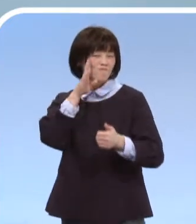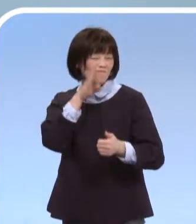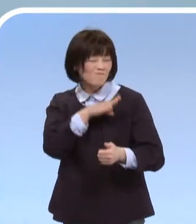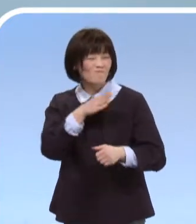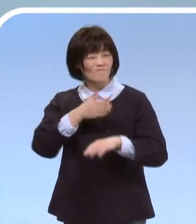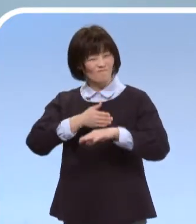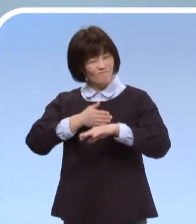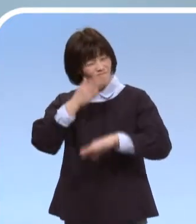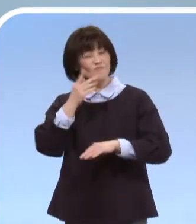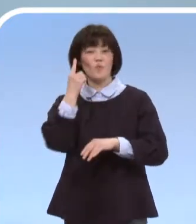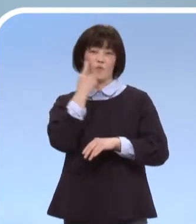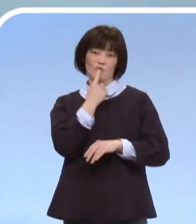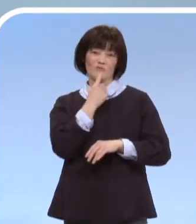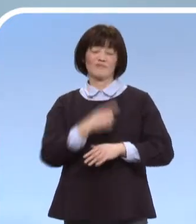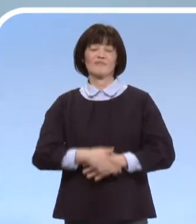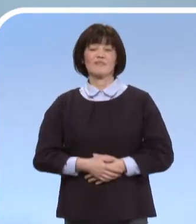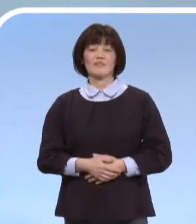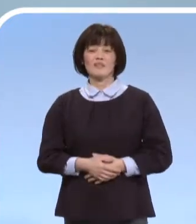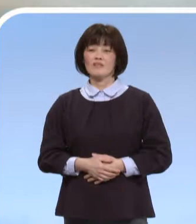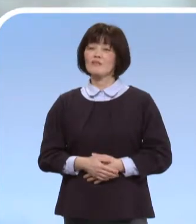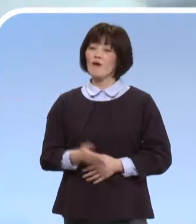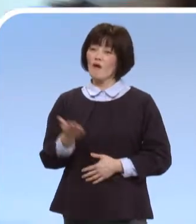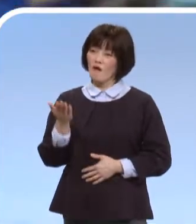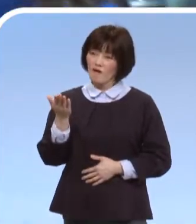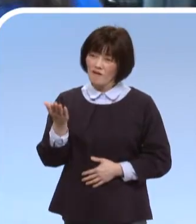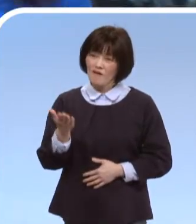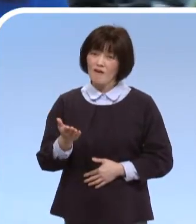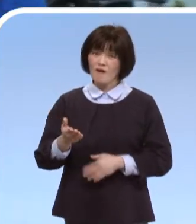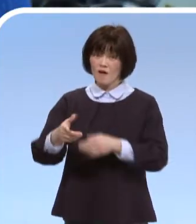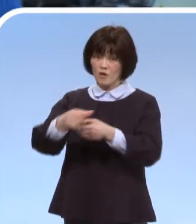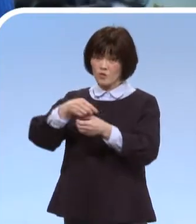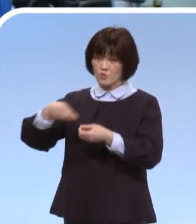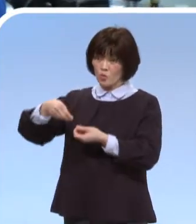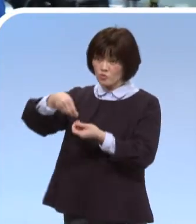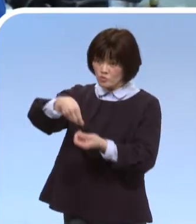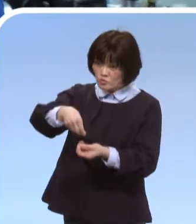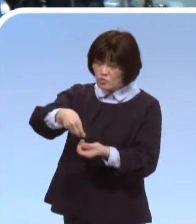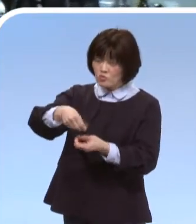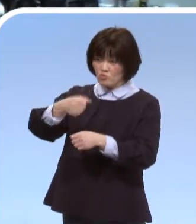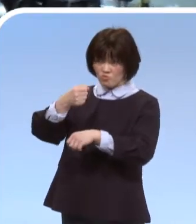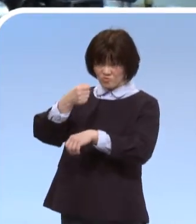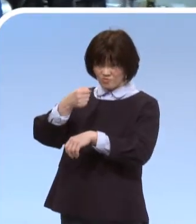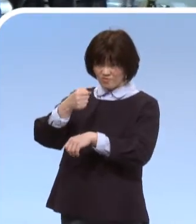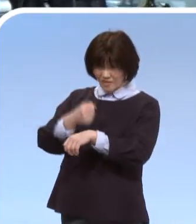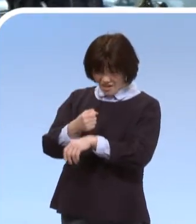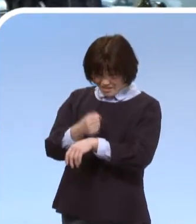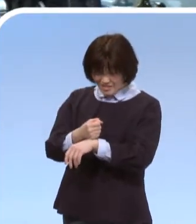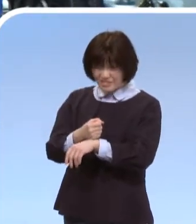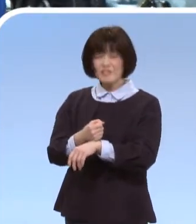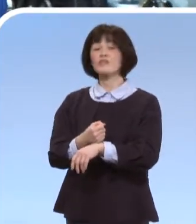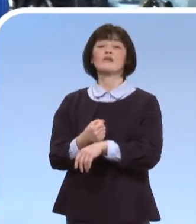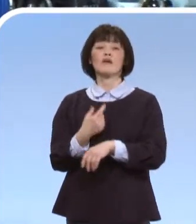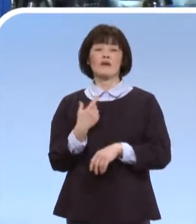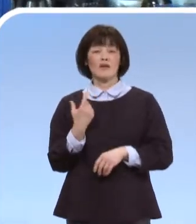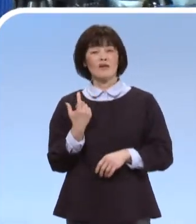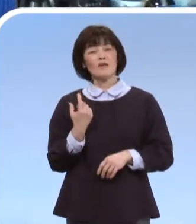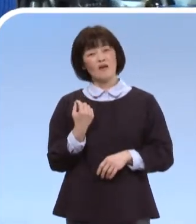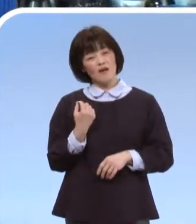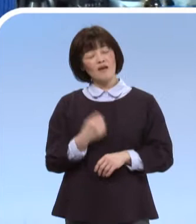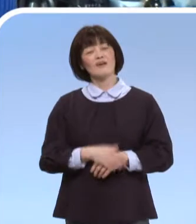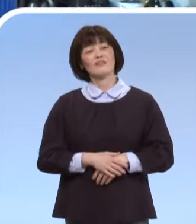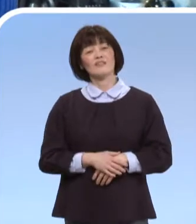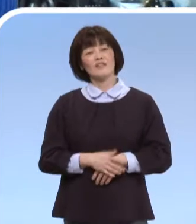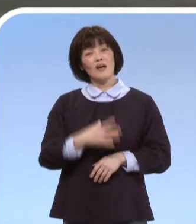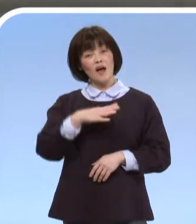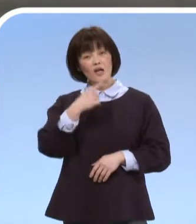しやすくなります。 どうでしたか？実際いろいろソース作ってて大変でしたか？ 大変ですね。やっぱり